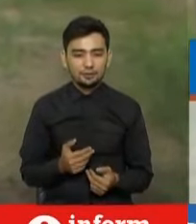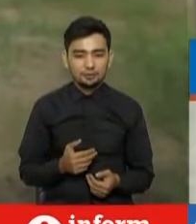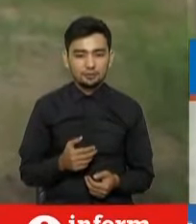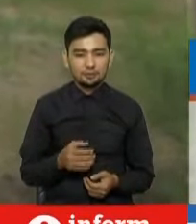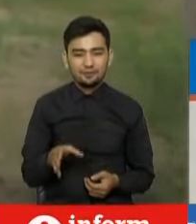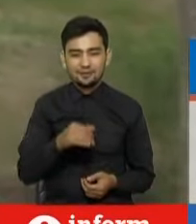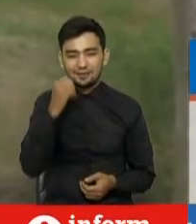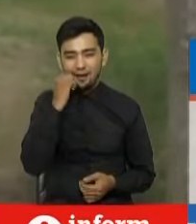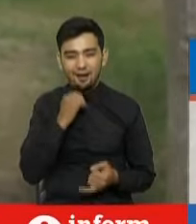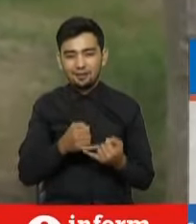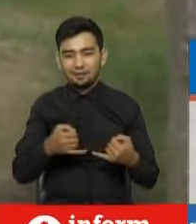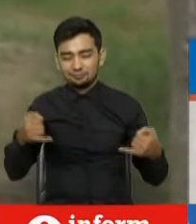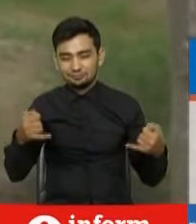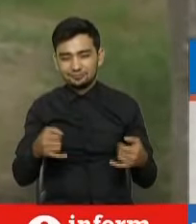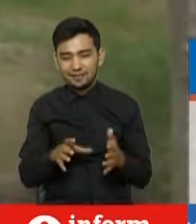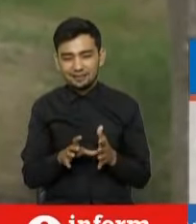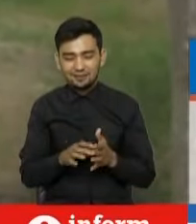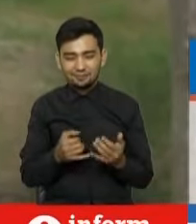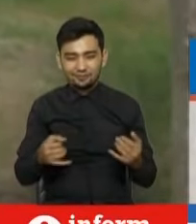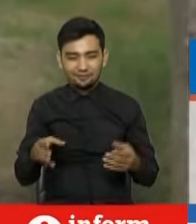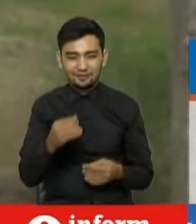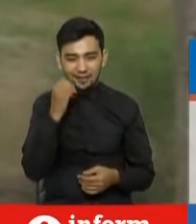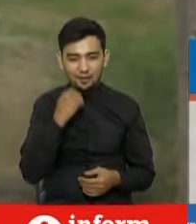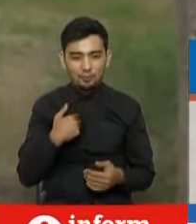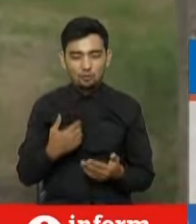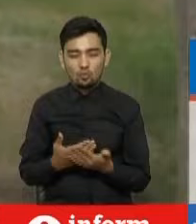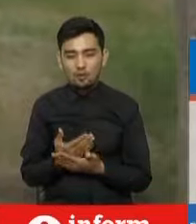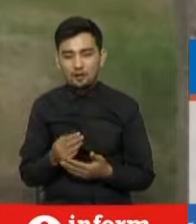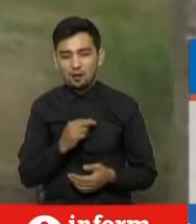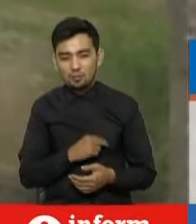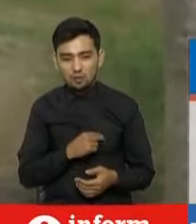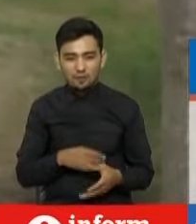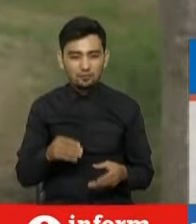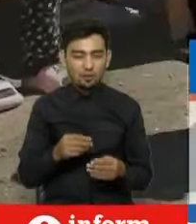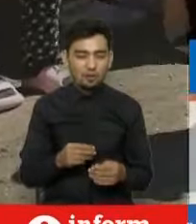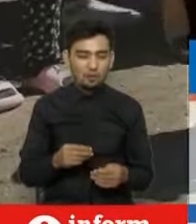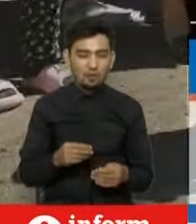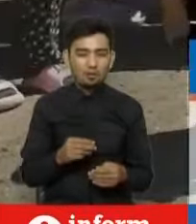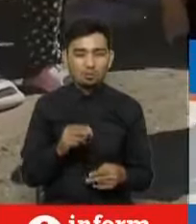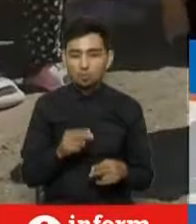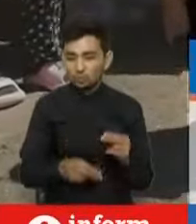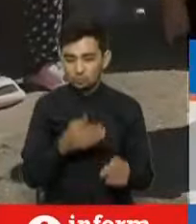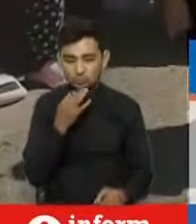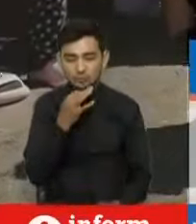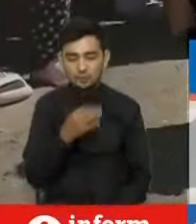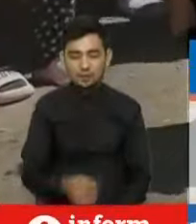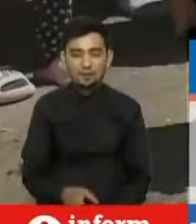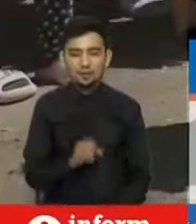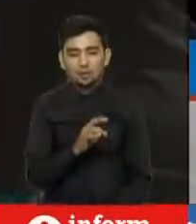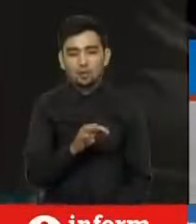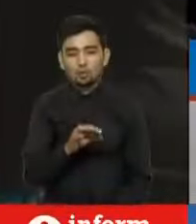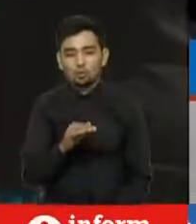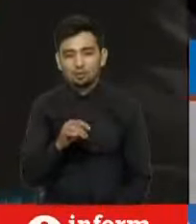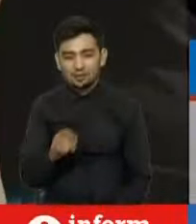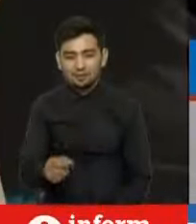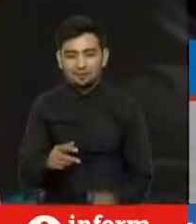ескі линиялар болып саналады. Біздің жасап жатқан жұмыстар әлі ешқайсы тапсырылған жоқ. Бірақ сарыөзектіктер 8 жыл бойы